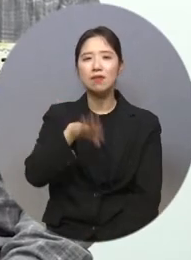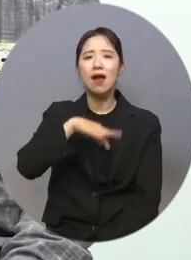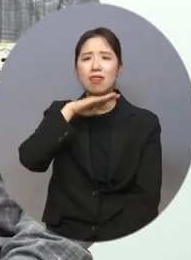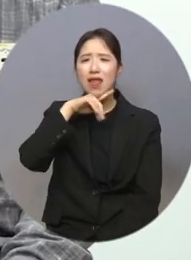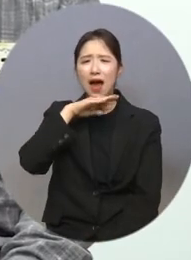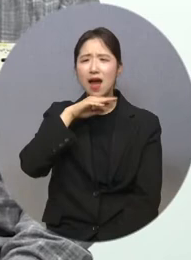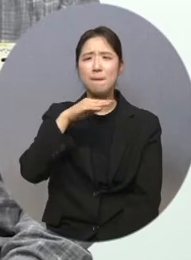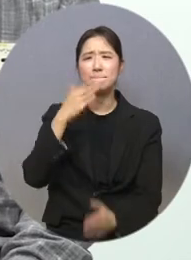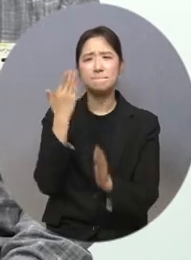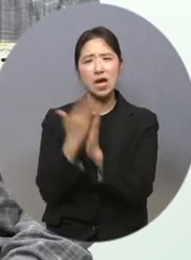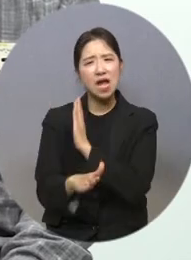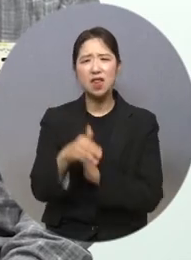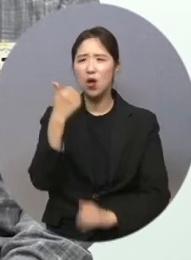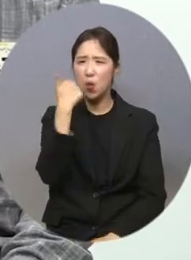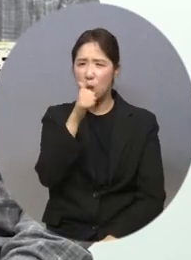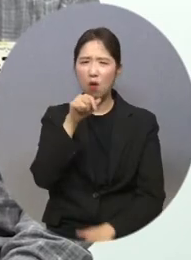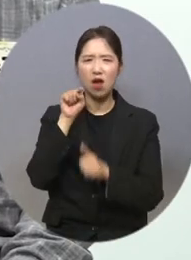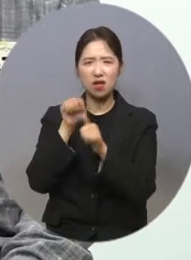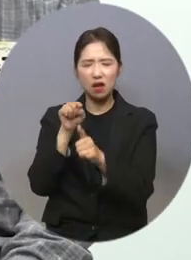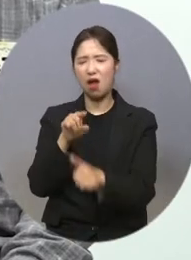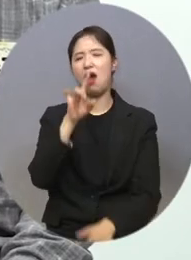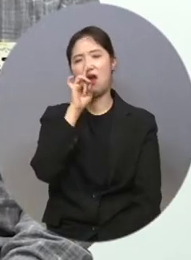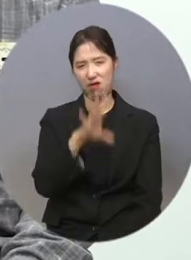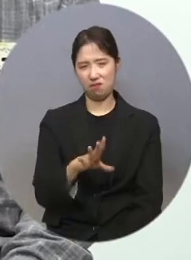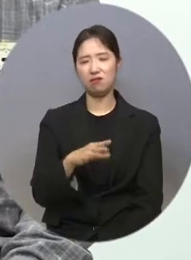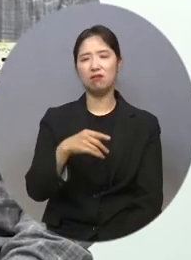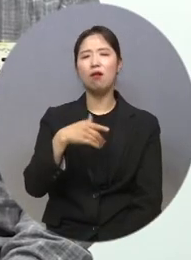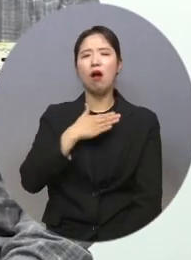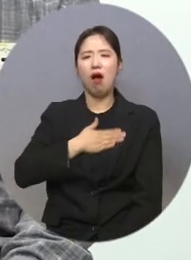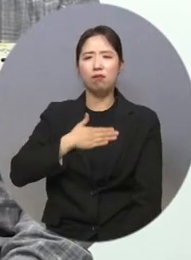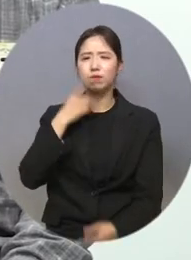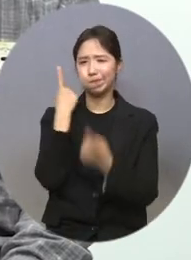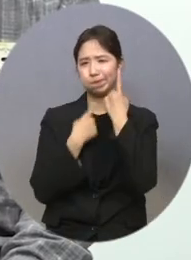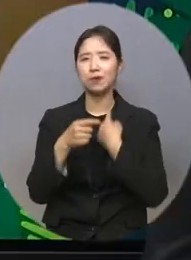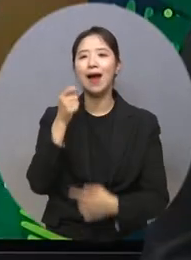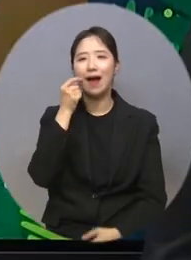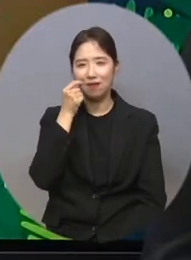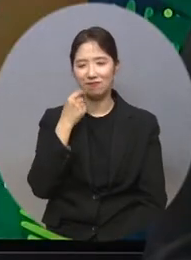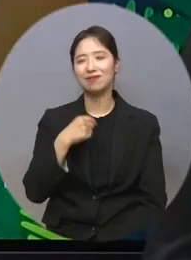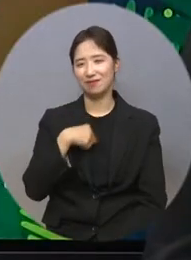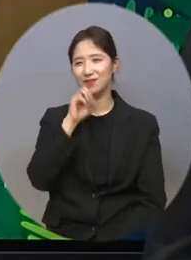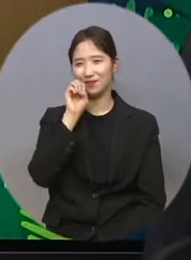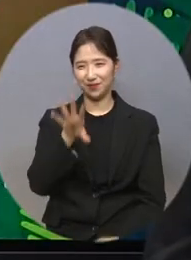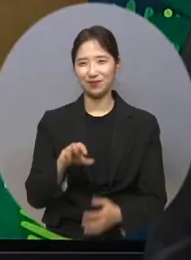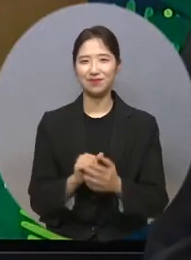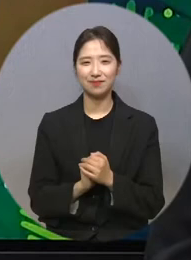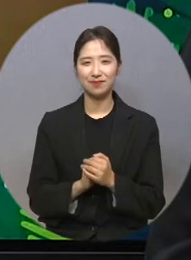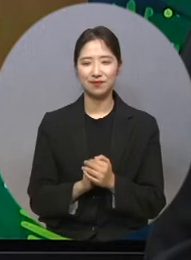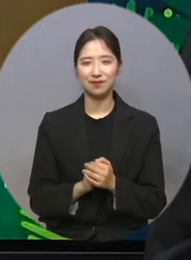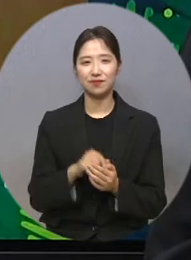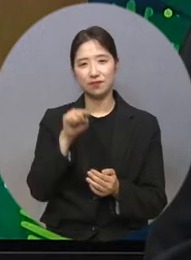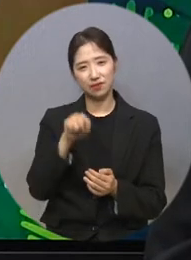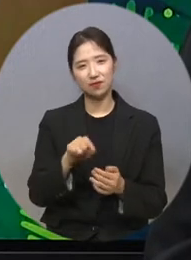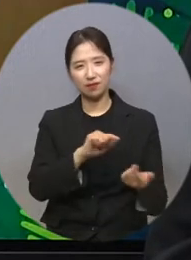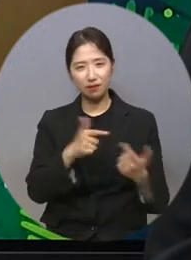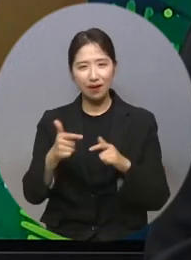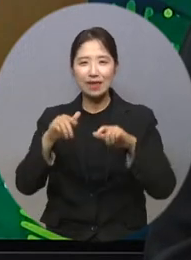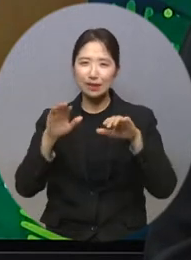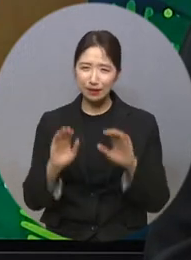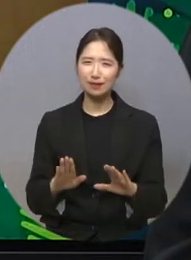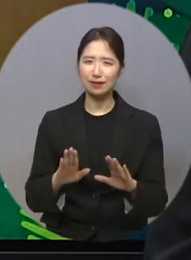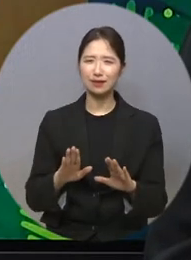맞지 않는 통역을 하는 거는 아이가 감정이 많이 상할 수 있다 이런 말씀 많이 드리거든요. 그런 부분이 지금 현재 또